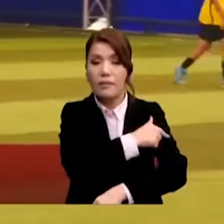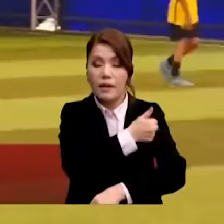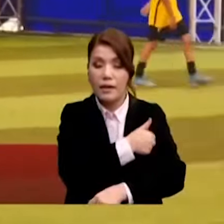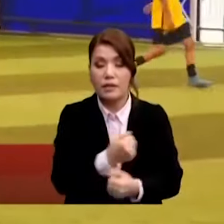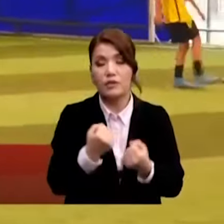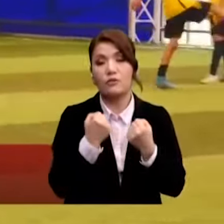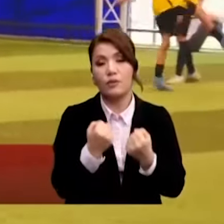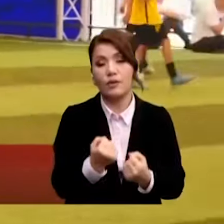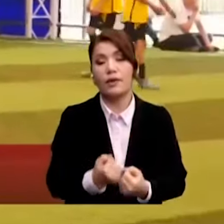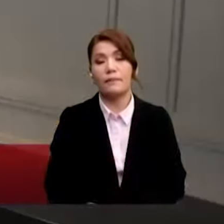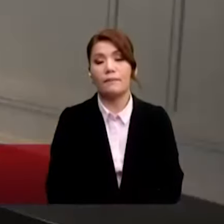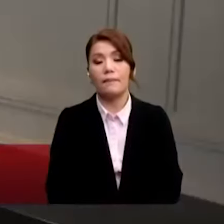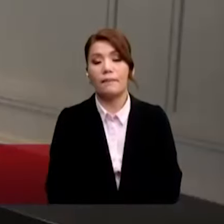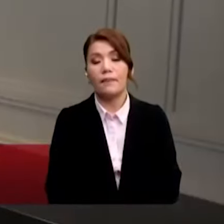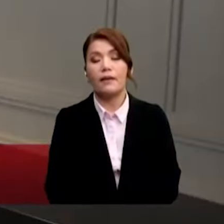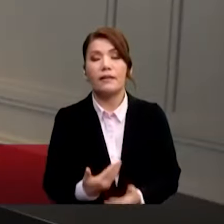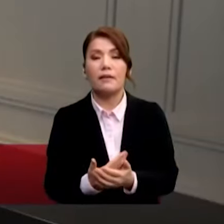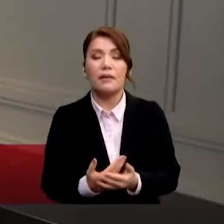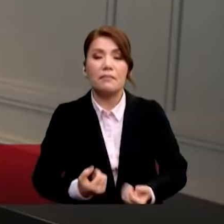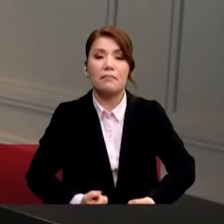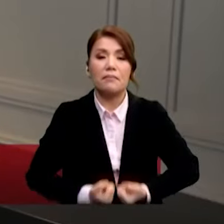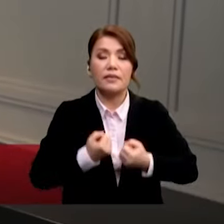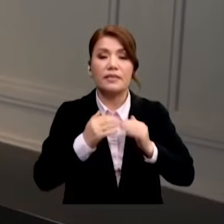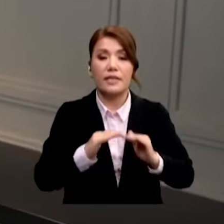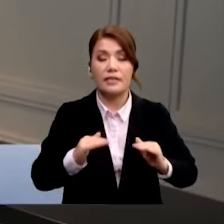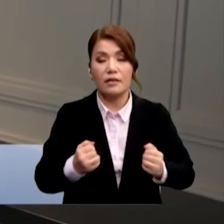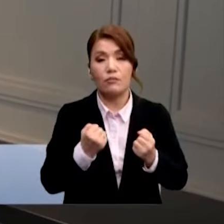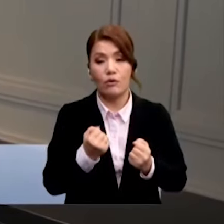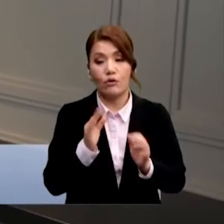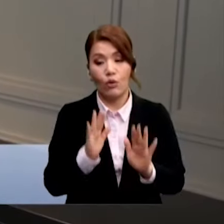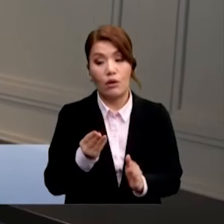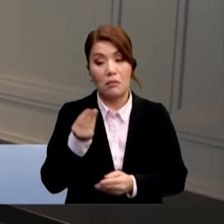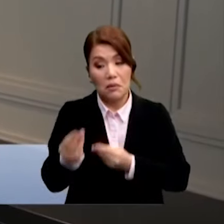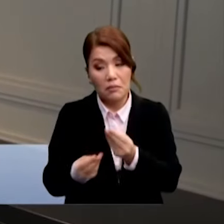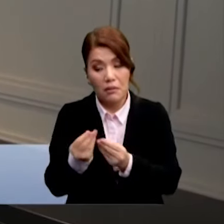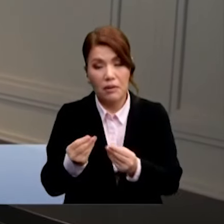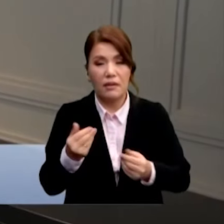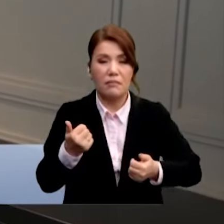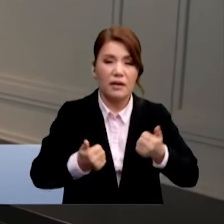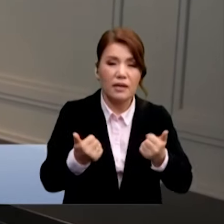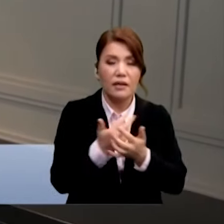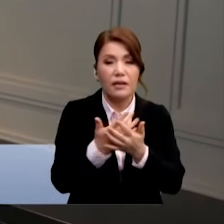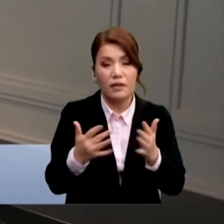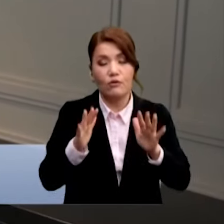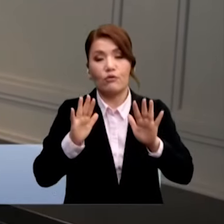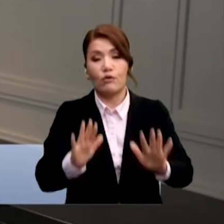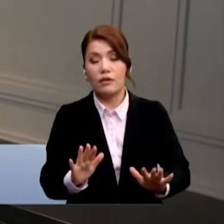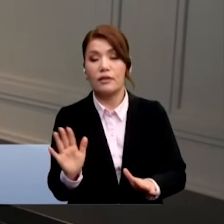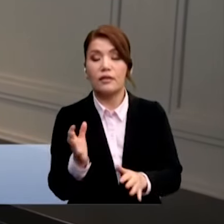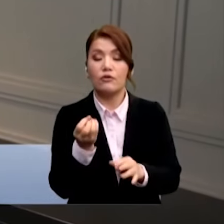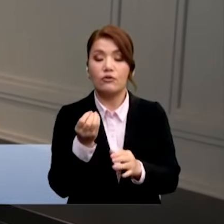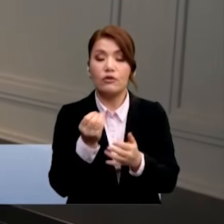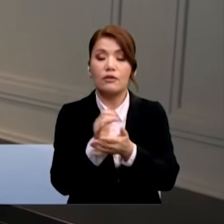образования, здравоохранения и спорта. Что означает вот поддержка детского спорта? Это не только финансировать какие-то фестивали спортивные,